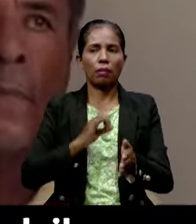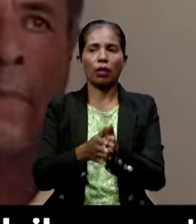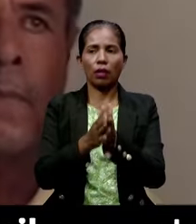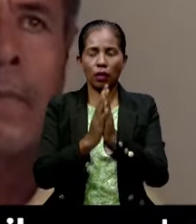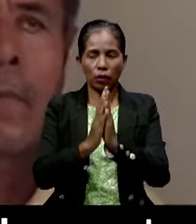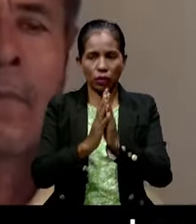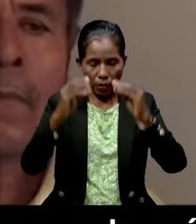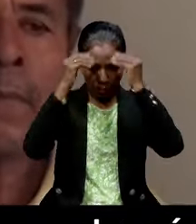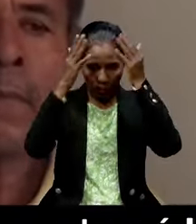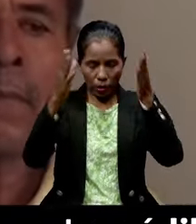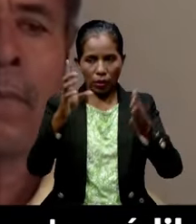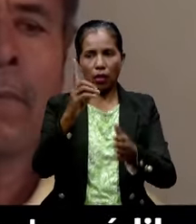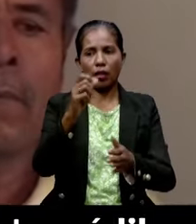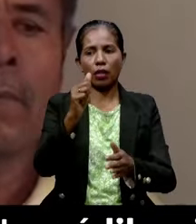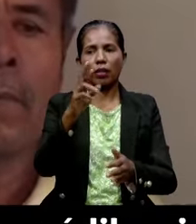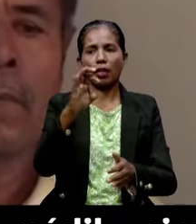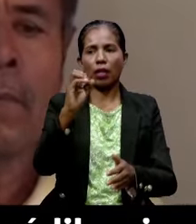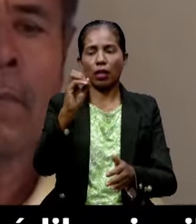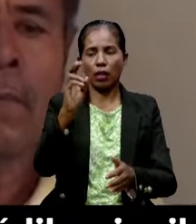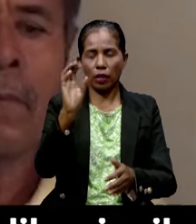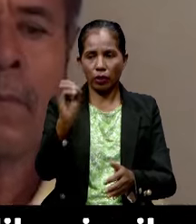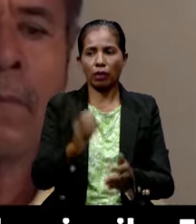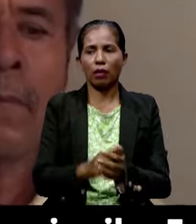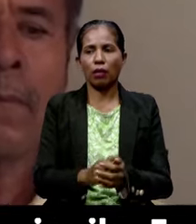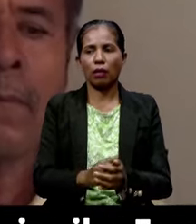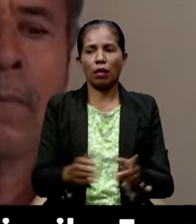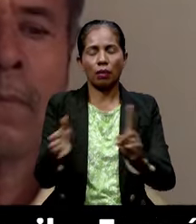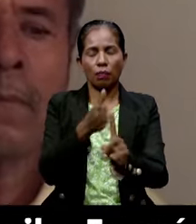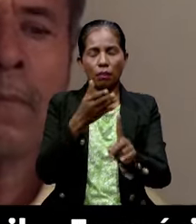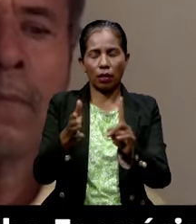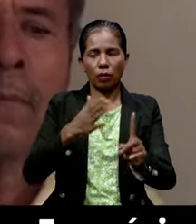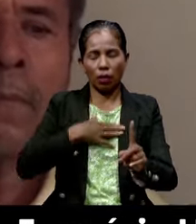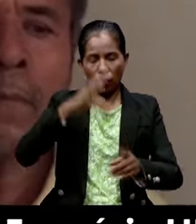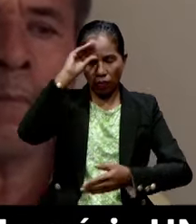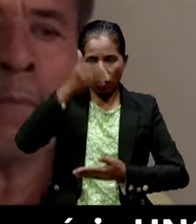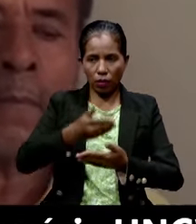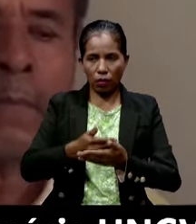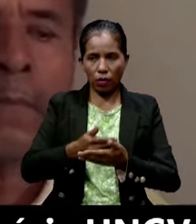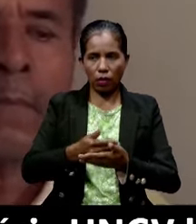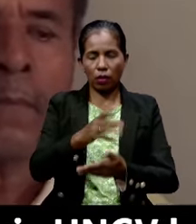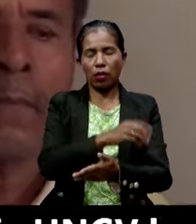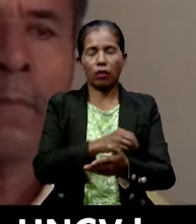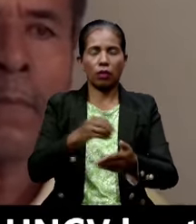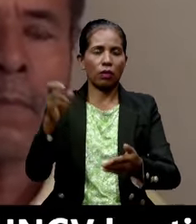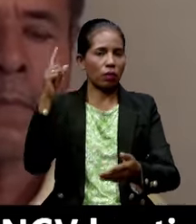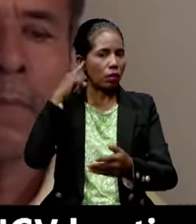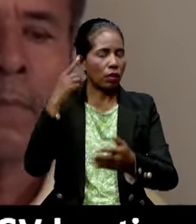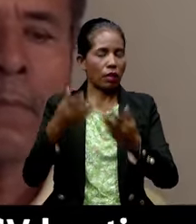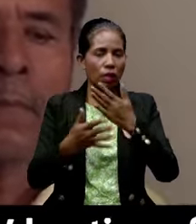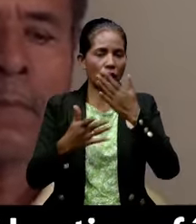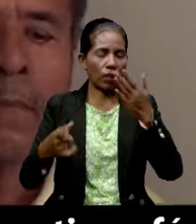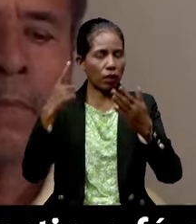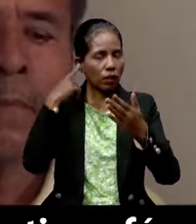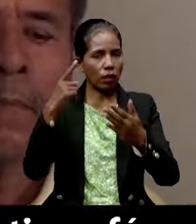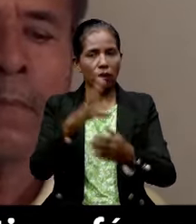ne mak Ida Nebe los, ame akara kusu Ida Ne tambah. Baku hanya awan to rang sayu seninya tilu no rang